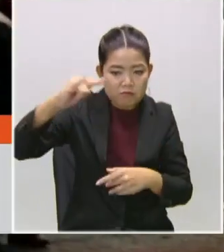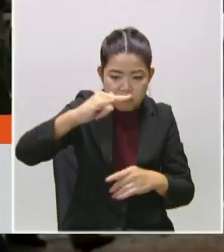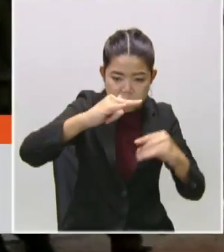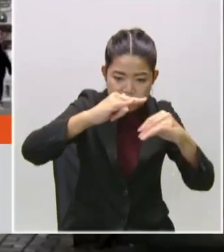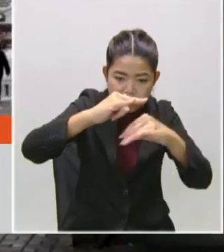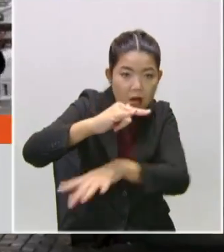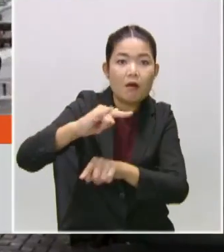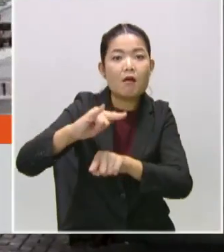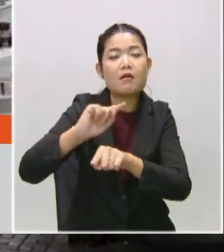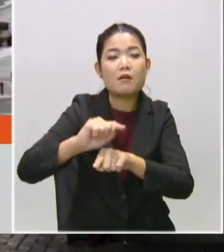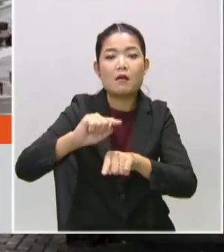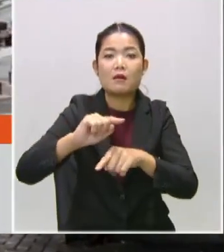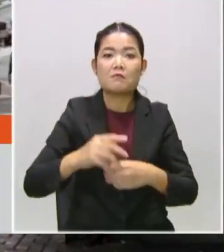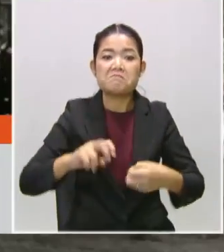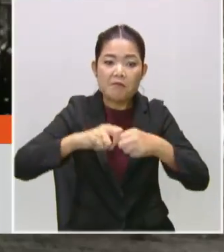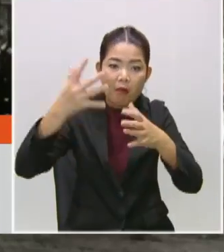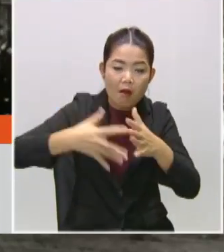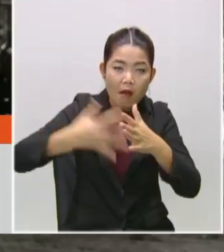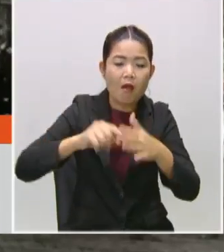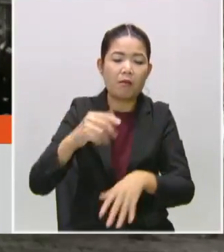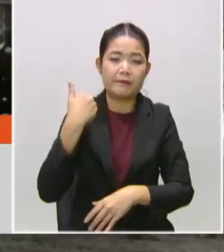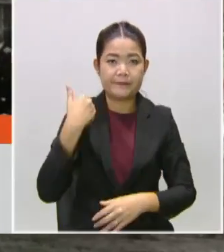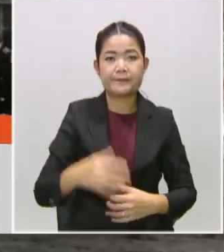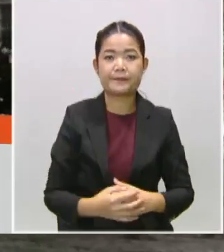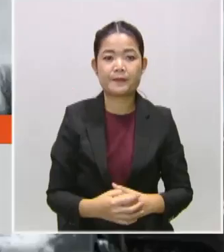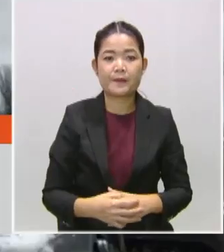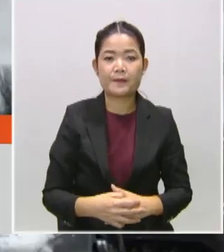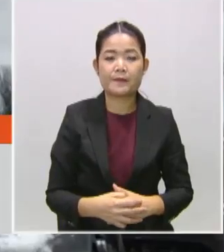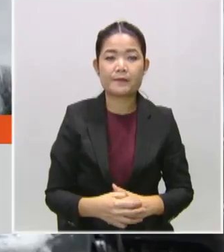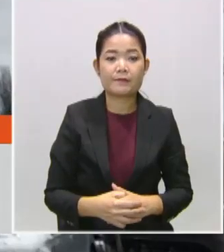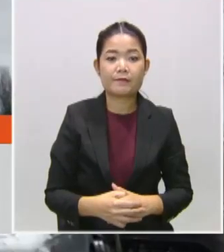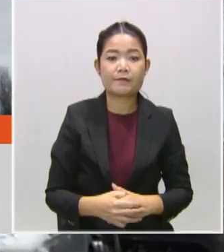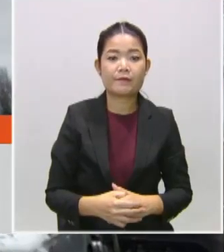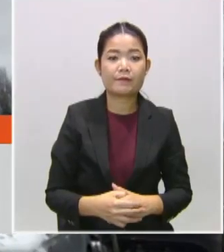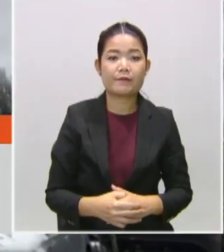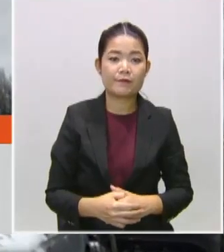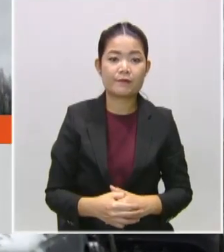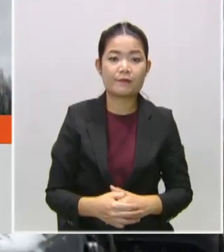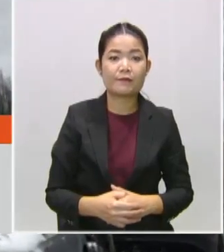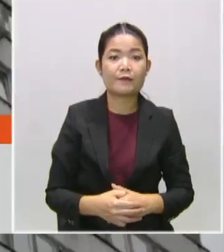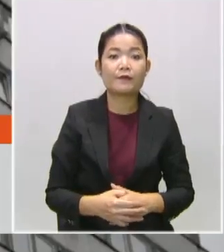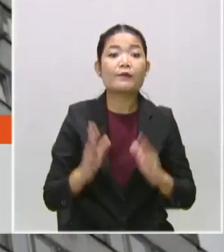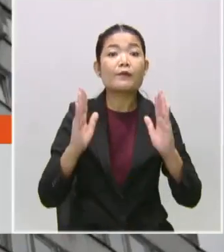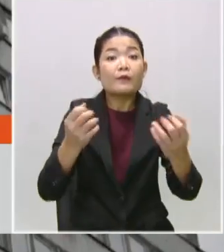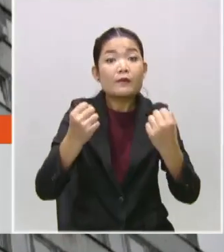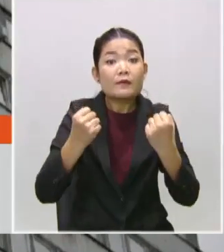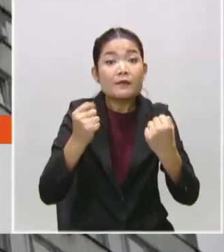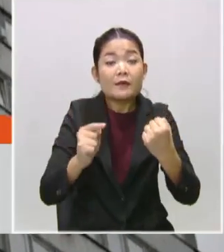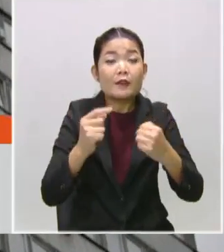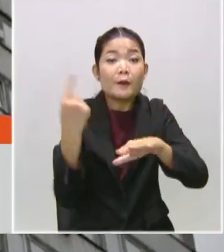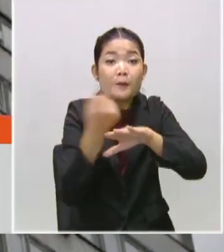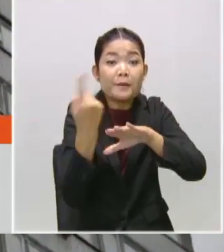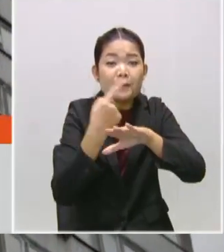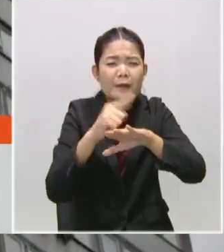ทธิภาพและจำกัดทางเลือกในการโจมตีลงอย่างมากด้านนักบินเฮลิคอปเตอร์ของยูเครนที่ปฏิบัติการทางตะวันออกของประเ